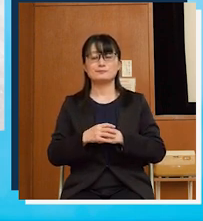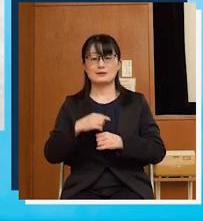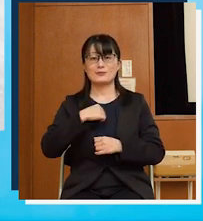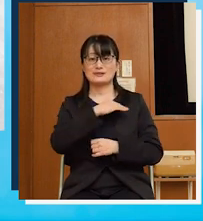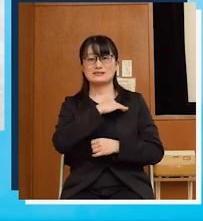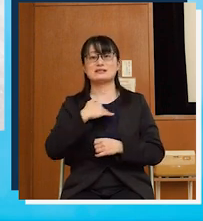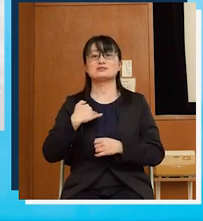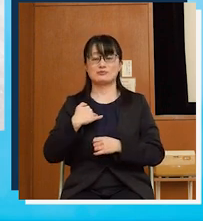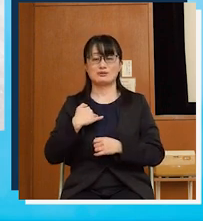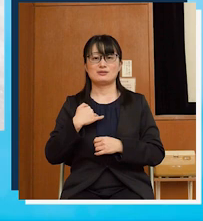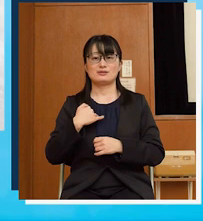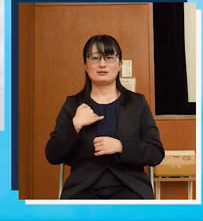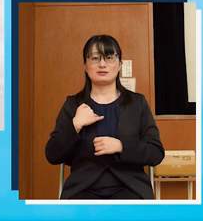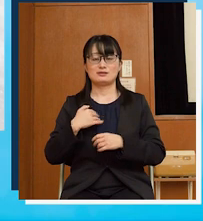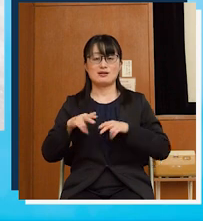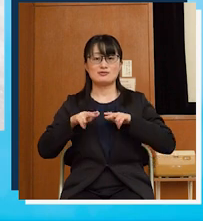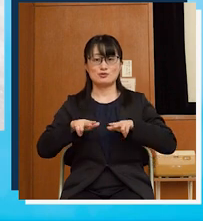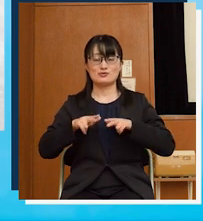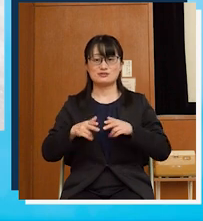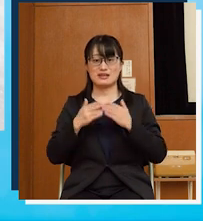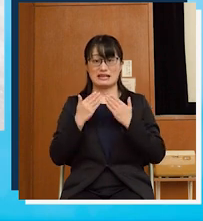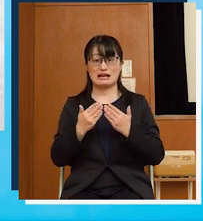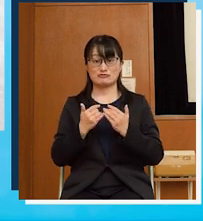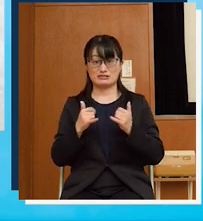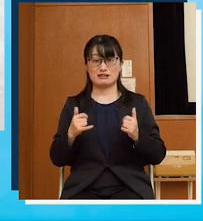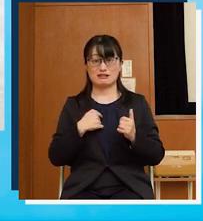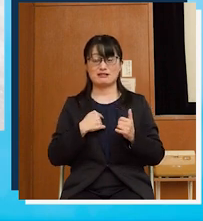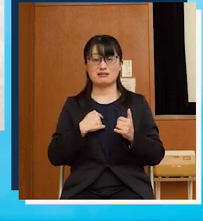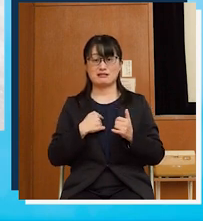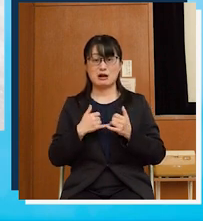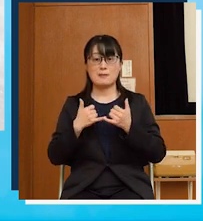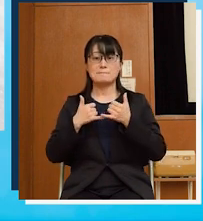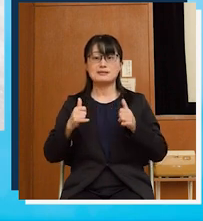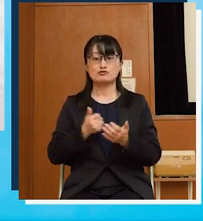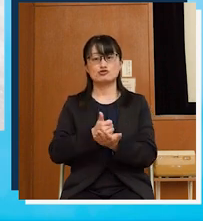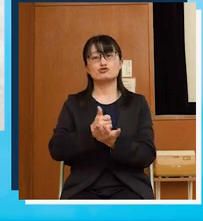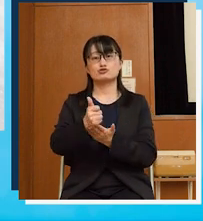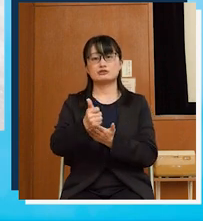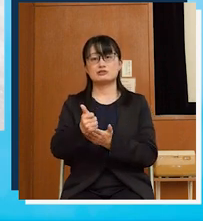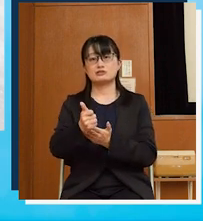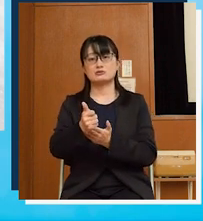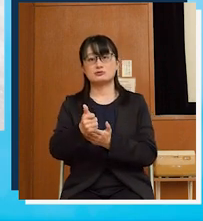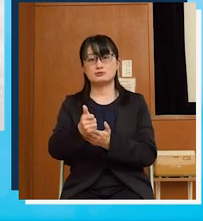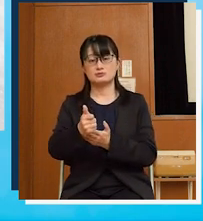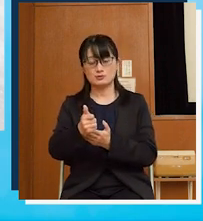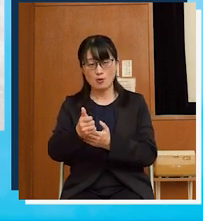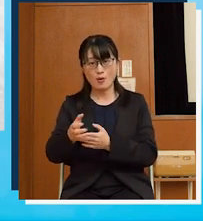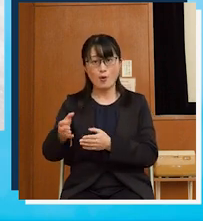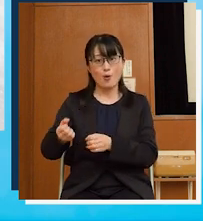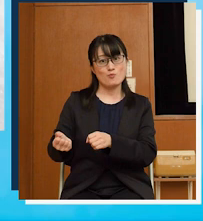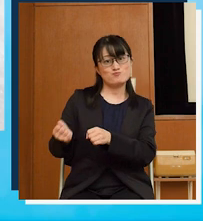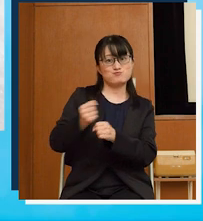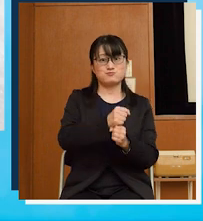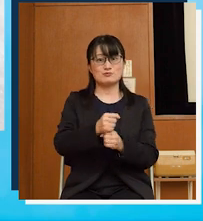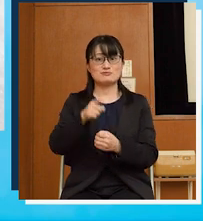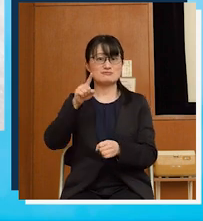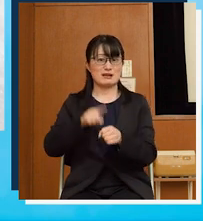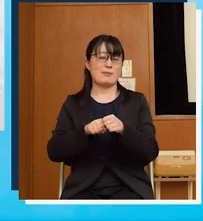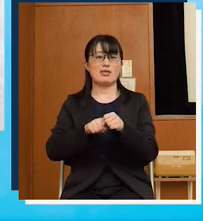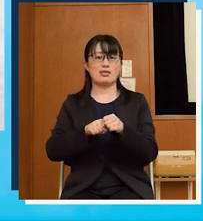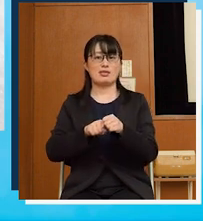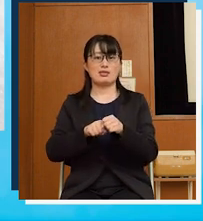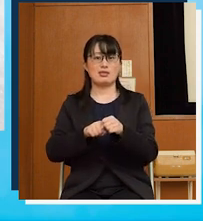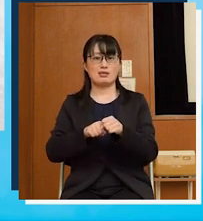私たちは私たち行政法学者はこの民主主義を取り戻すために沖縄